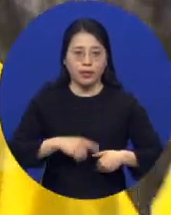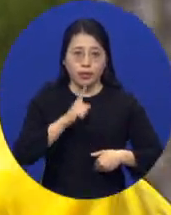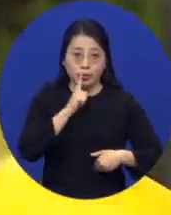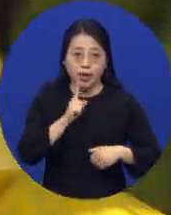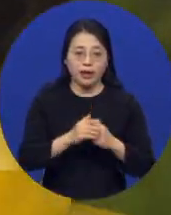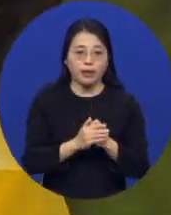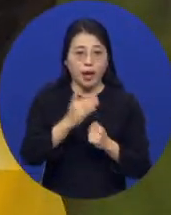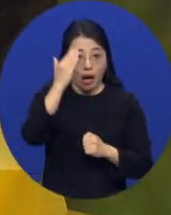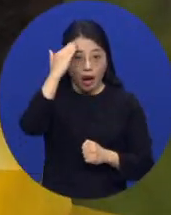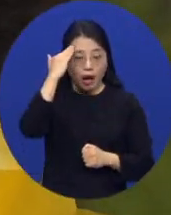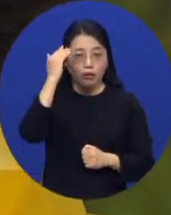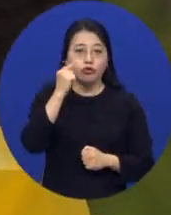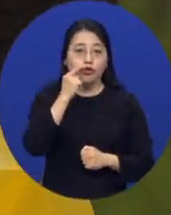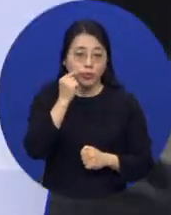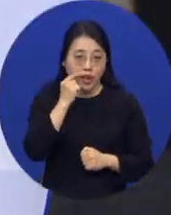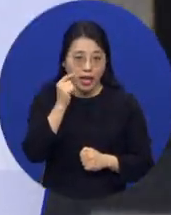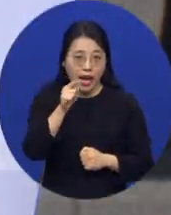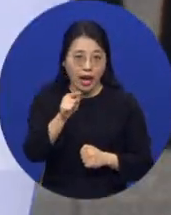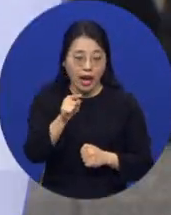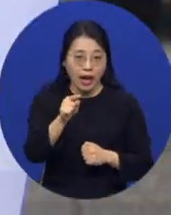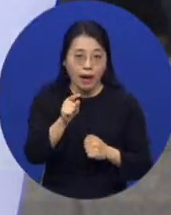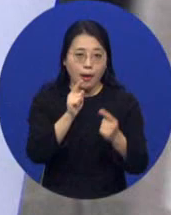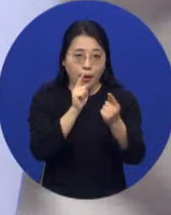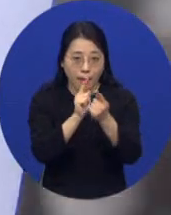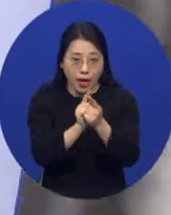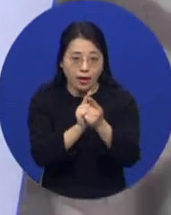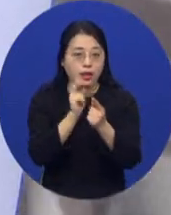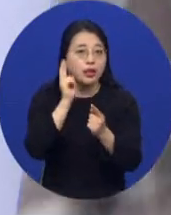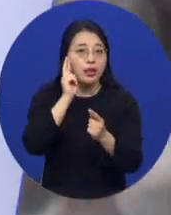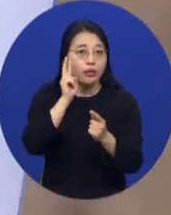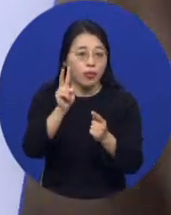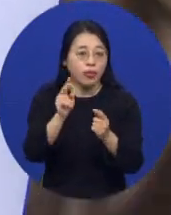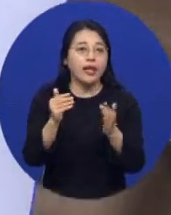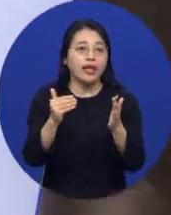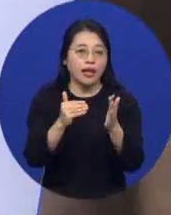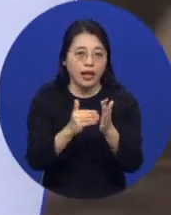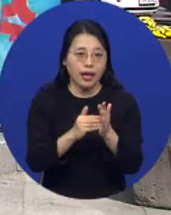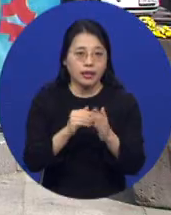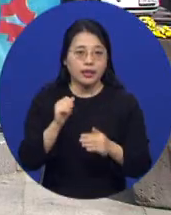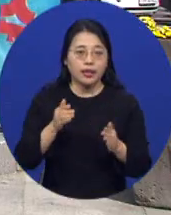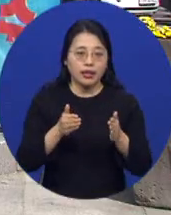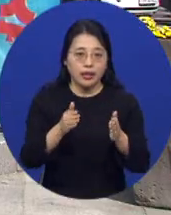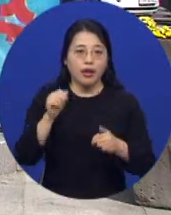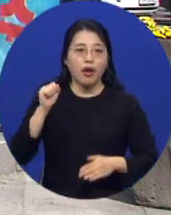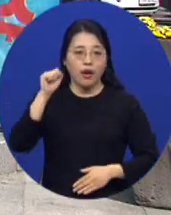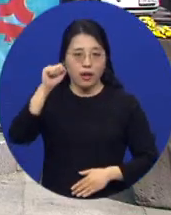정상회담이 끝나는 모래까지 태양 투기 반대 길거리 농성에 돌입했습니다